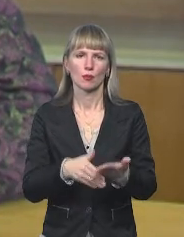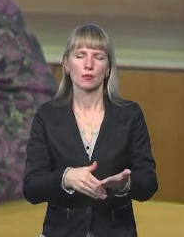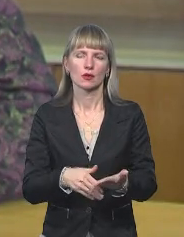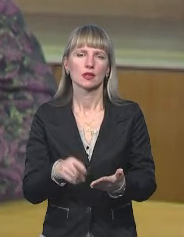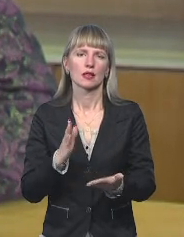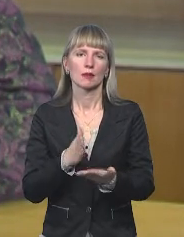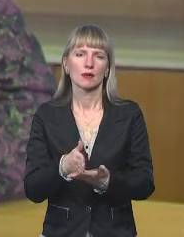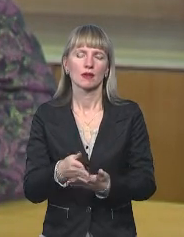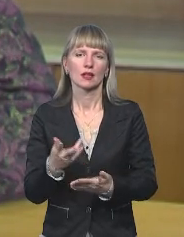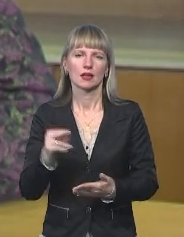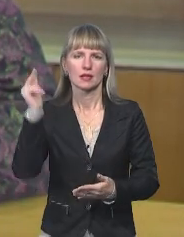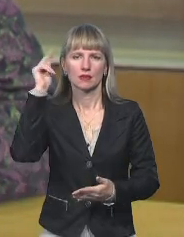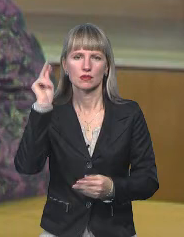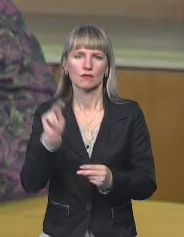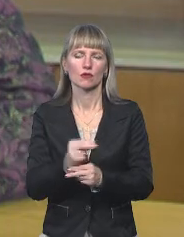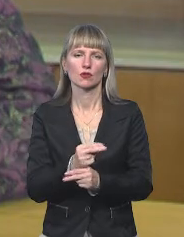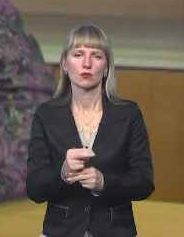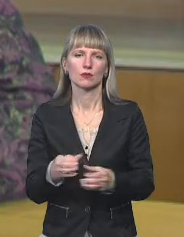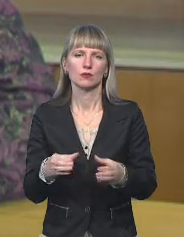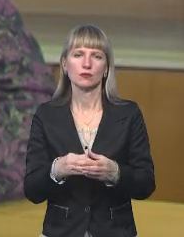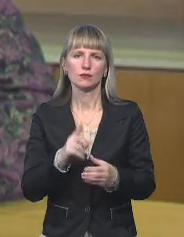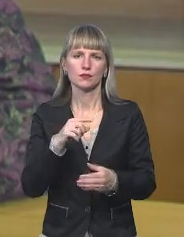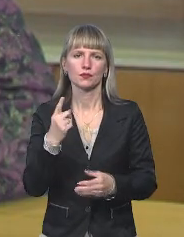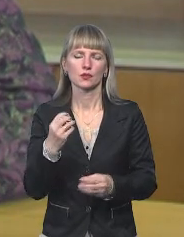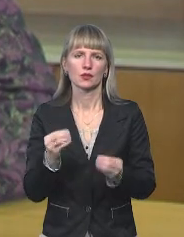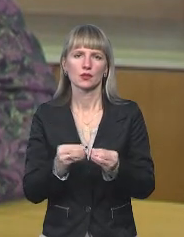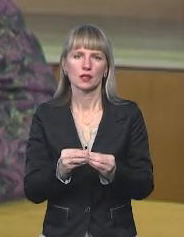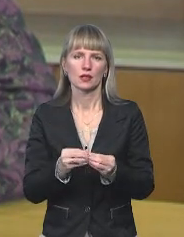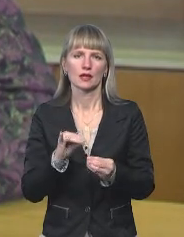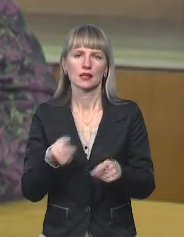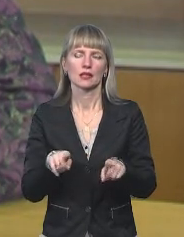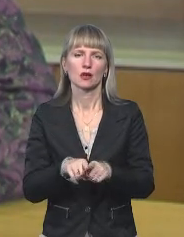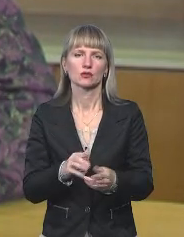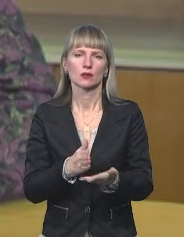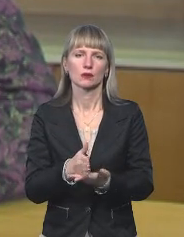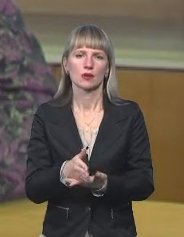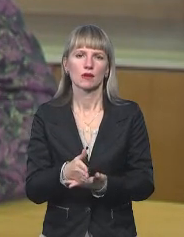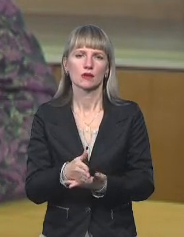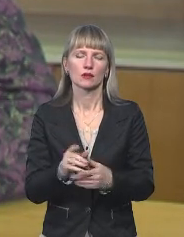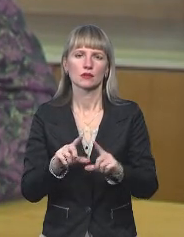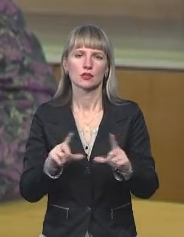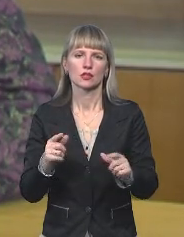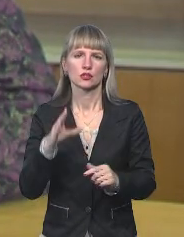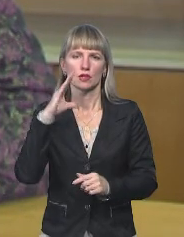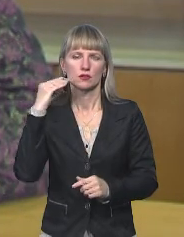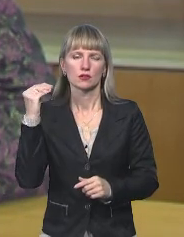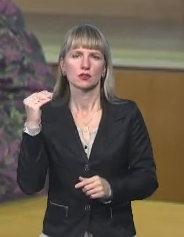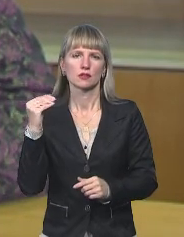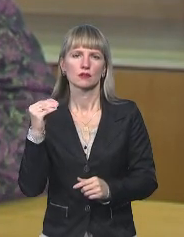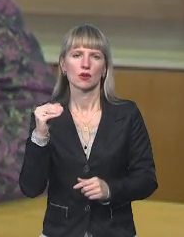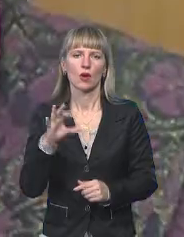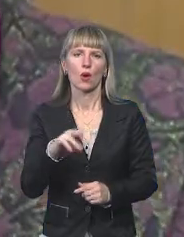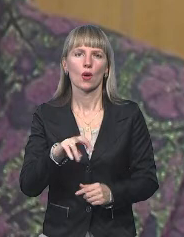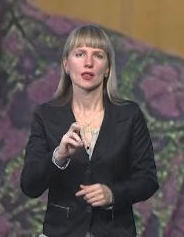для навчально-виховного комплексу номер 110, також направлялася для закладів Шевченківського, Олександрівського